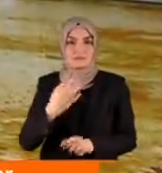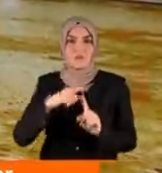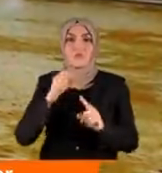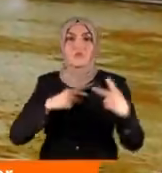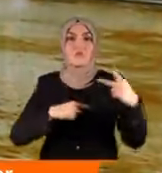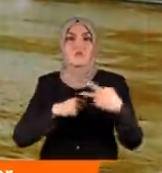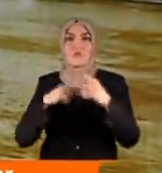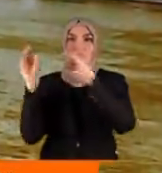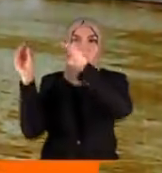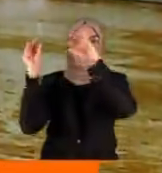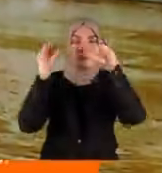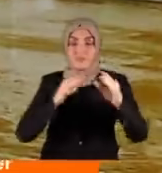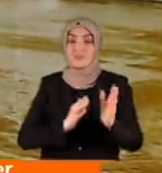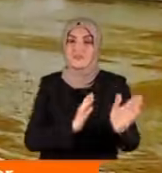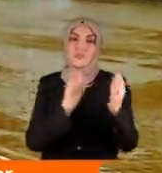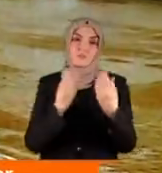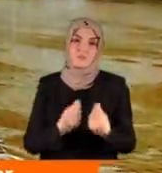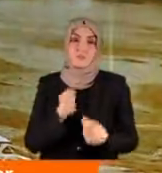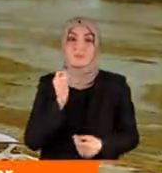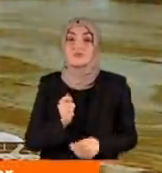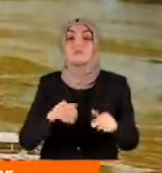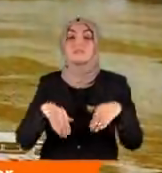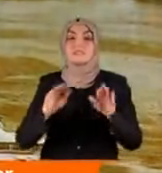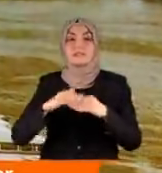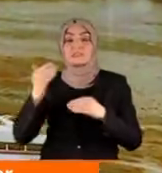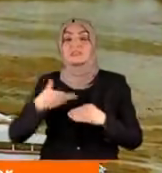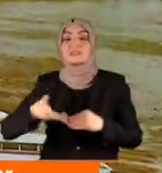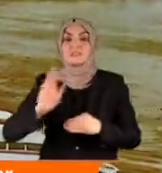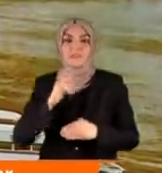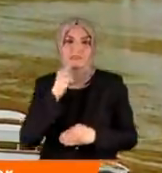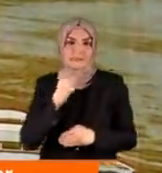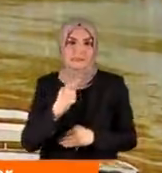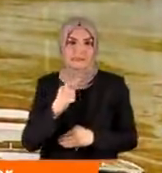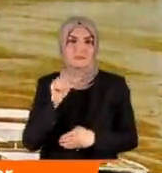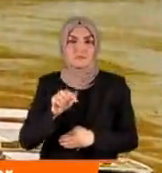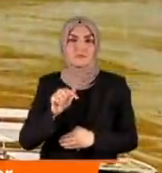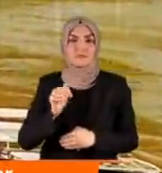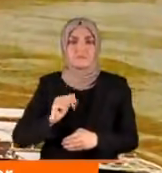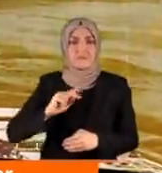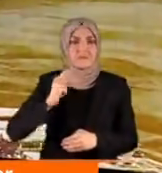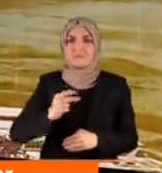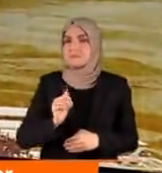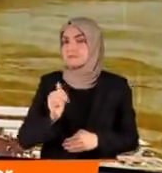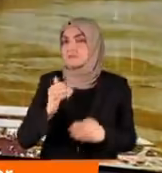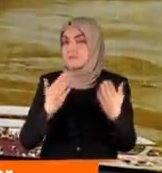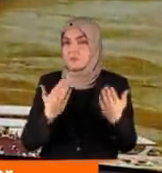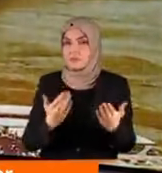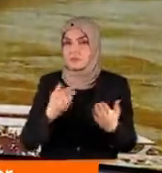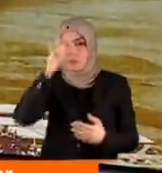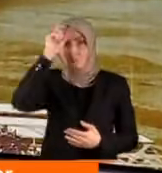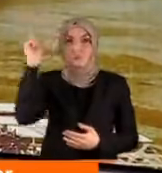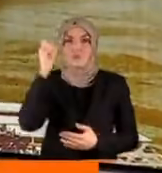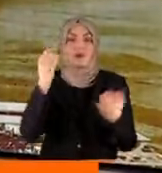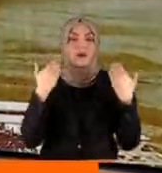mecbur olmayanlar dışarı çıkmasın denildi Peki bu durum ne zamana kadar devam edecek Türkiye genelinde hava durumu